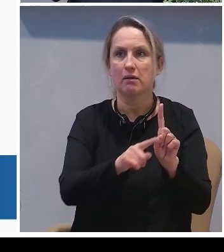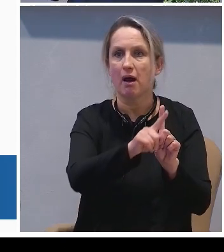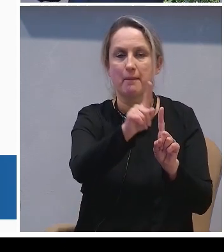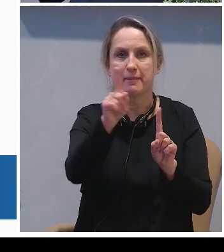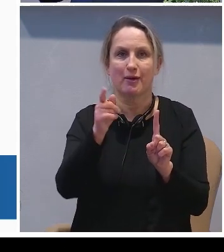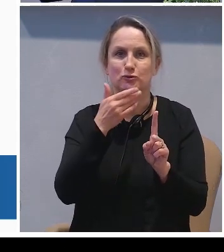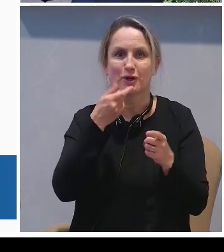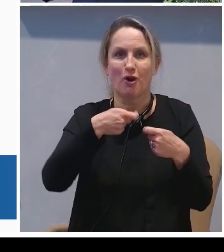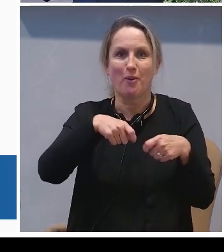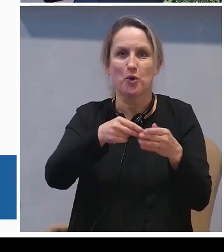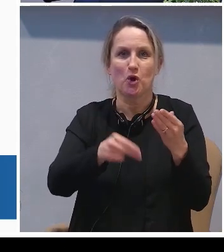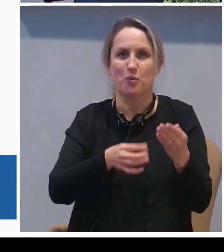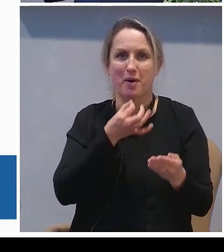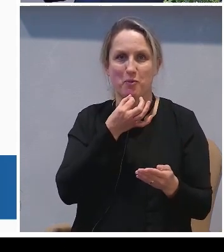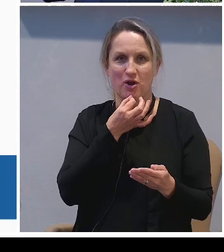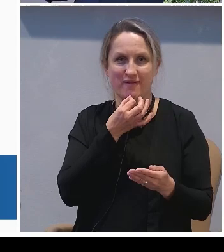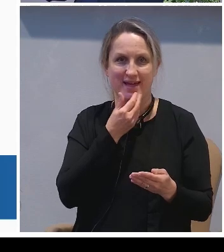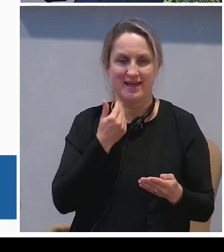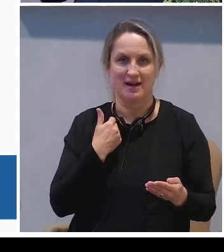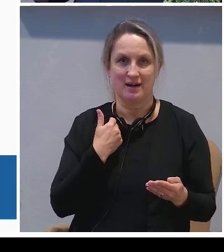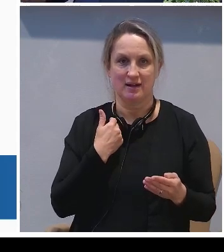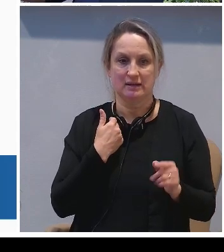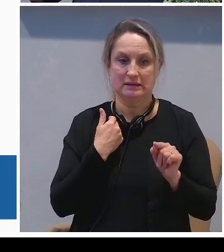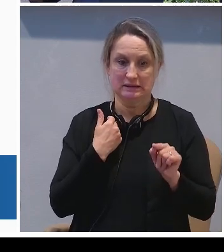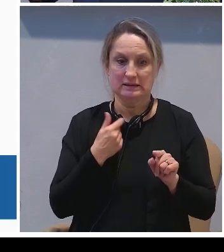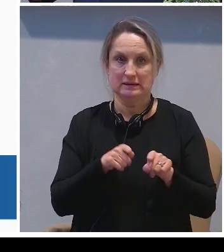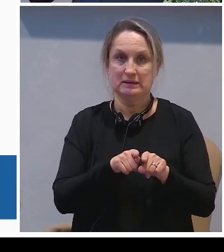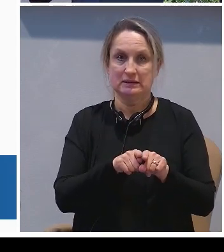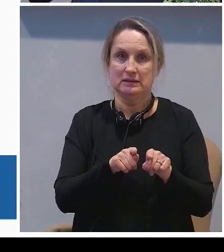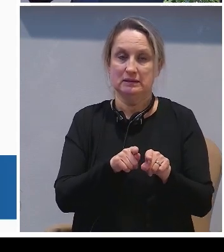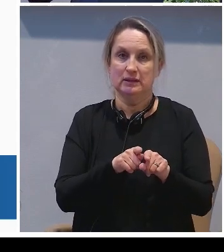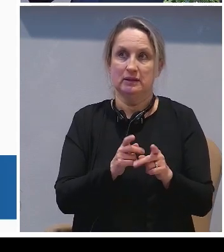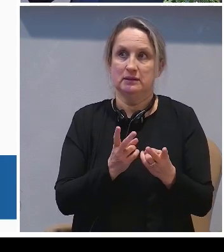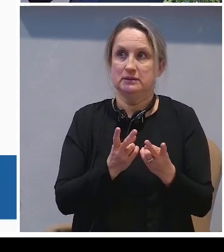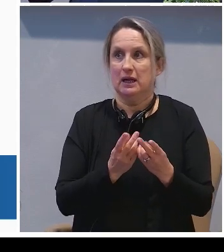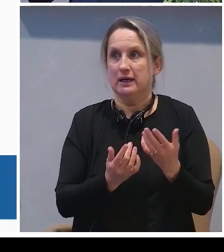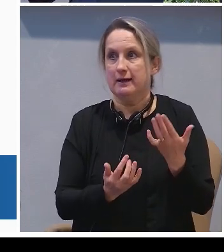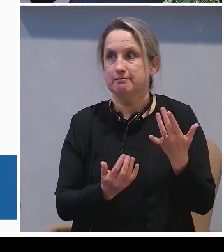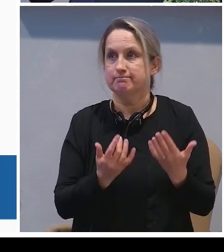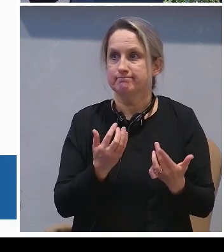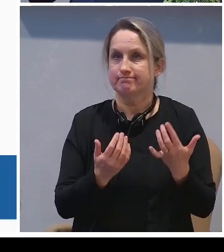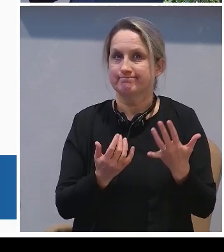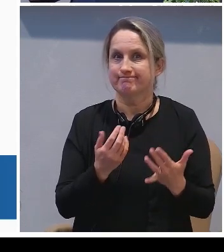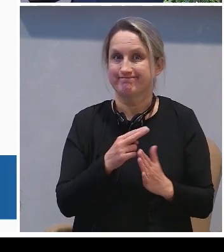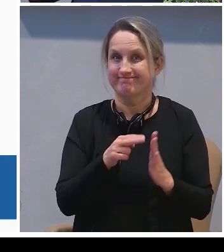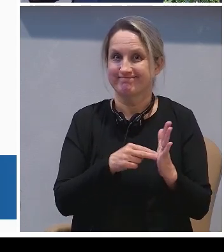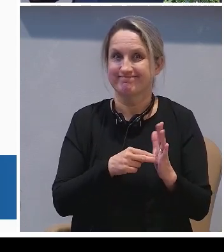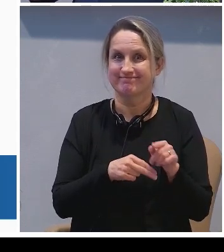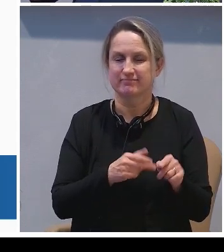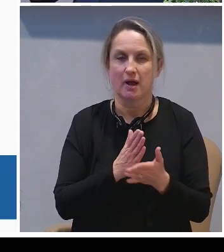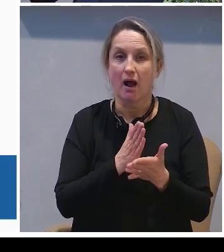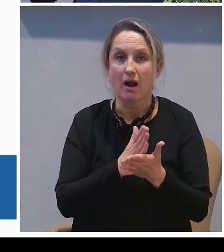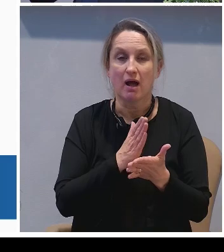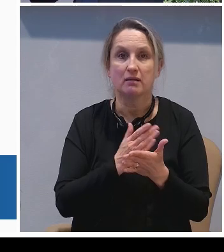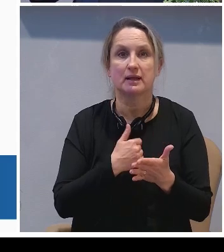veel and the müügiluba. US Ja alike, see on nagu ka but üks it has selline no marketing authorizations yet. kitsaskoht, mida ma alati